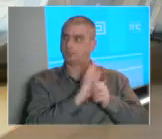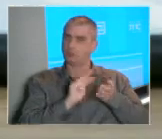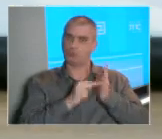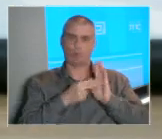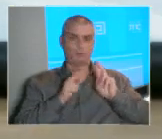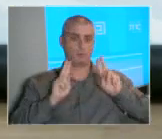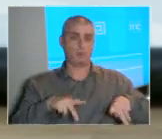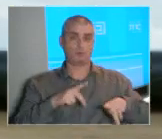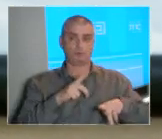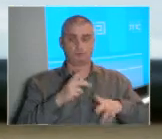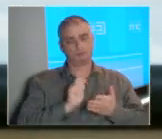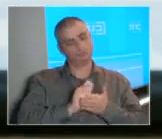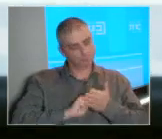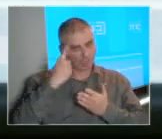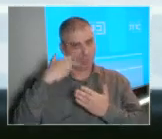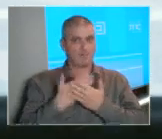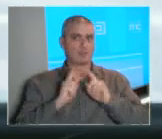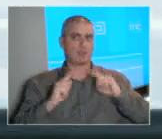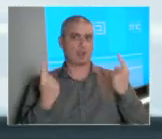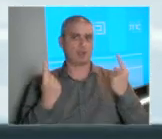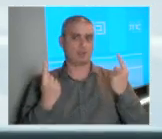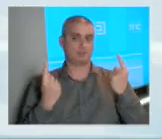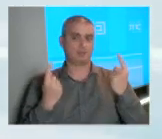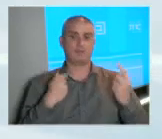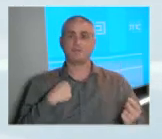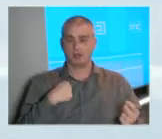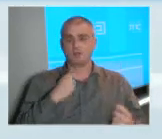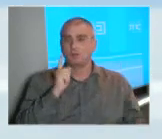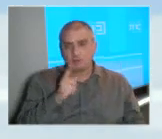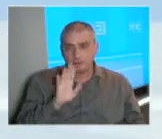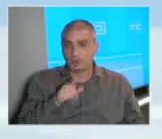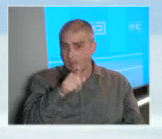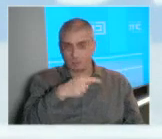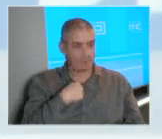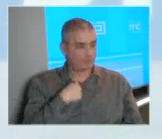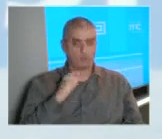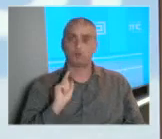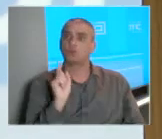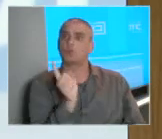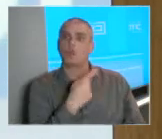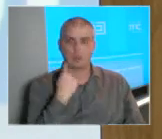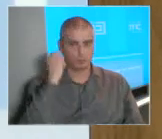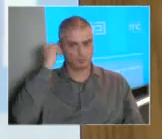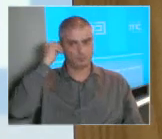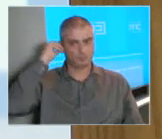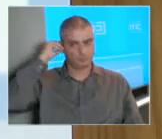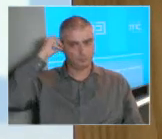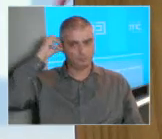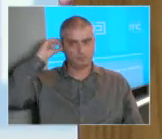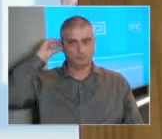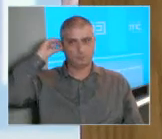פוליטי מובהק, ומוציא חוות דעת אחרת. אבל אני חושב שאנחנו נדרשים גם את, גם אני, כולנו כרגע